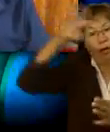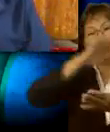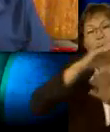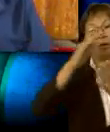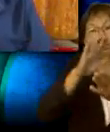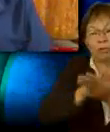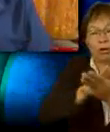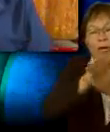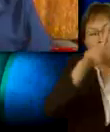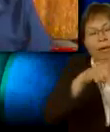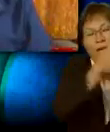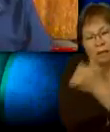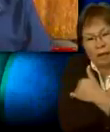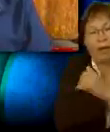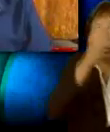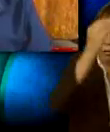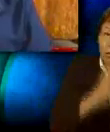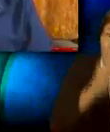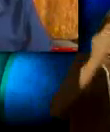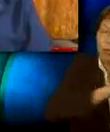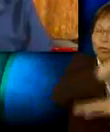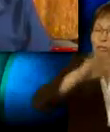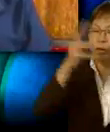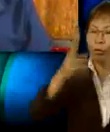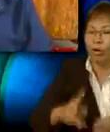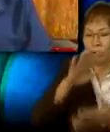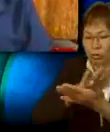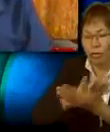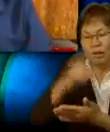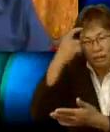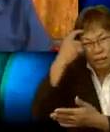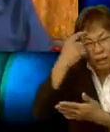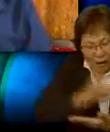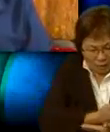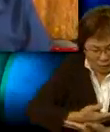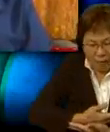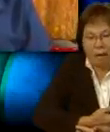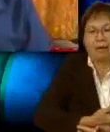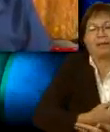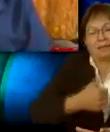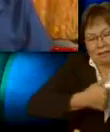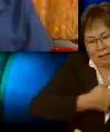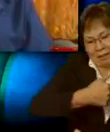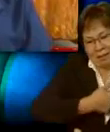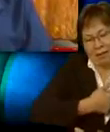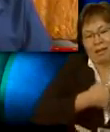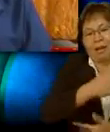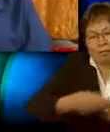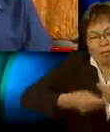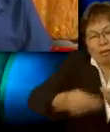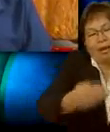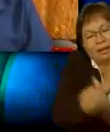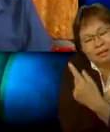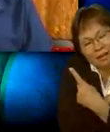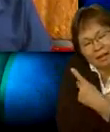sekolah penyayang di mana bukan sahaja guru-guru malah semua warga sekolah akan menganggap anak-anak ini sebagai anak mereka sendiri dan